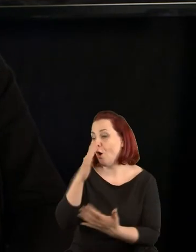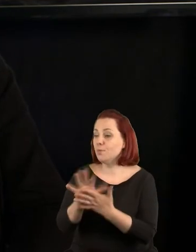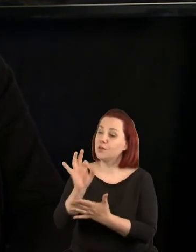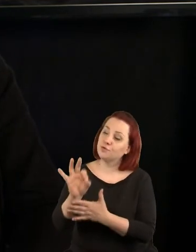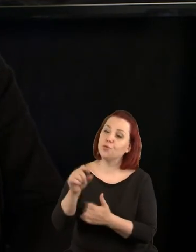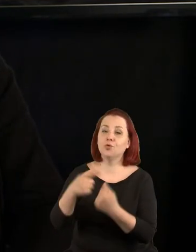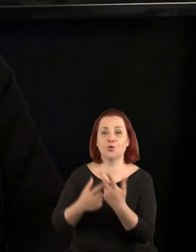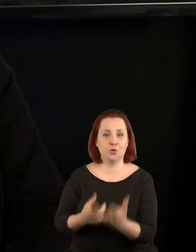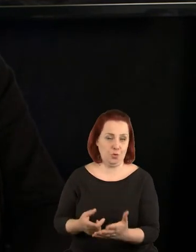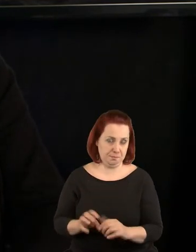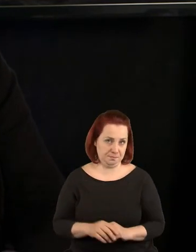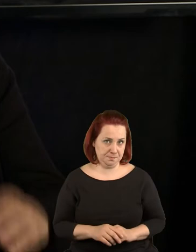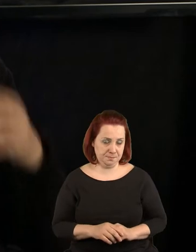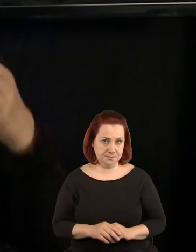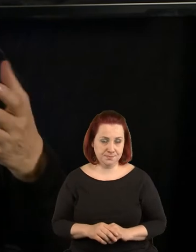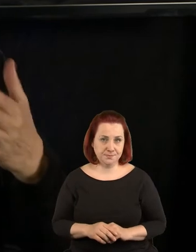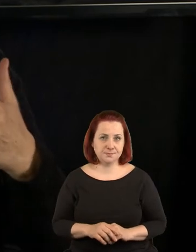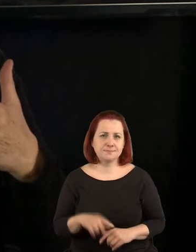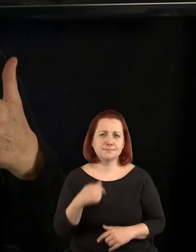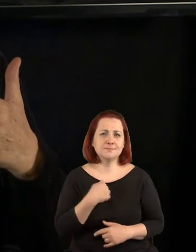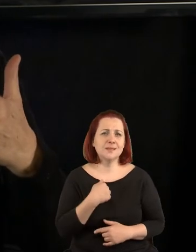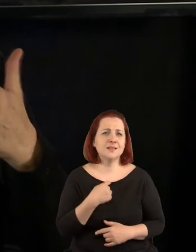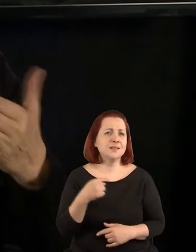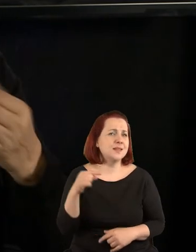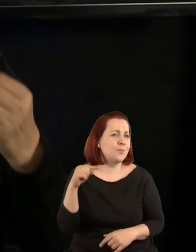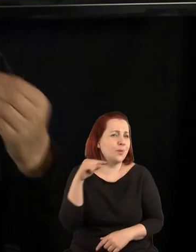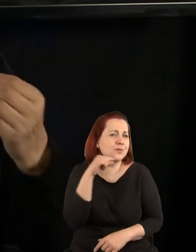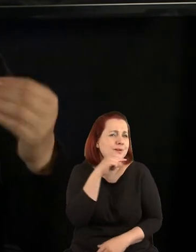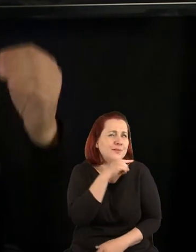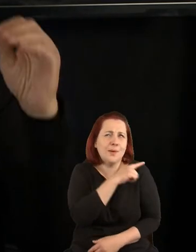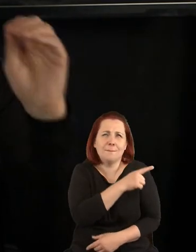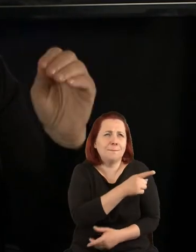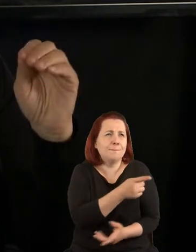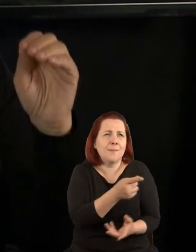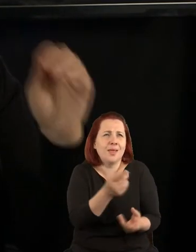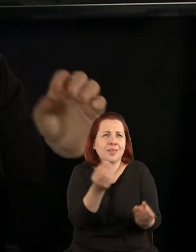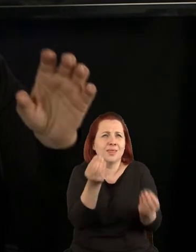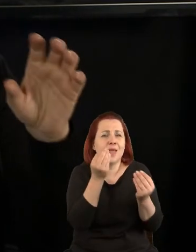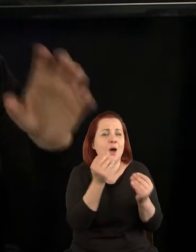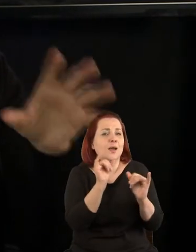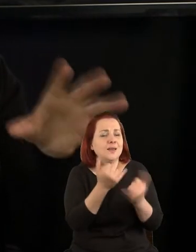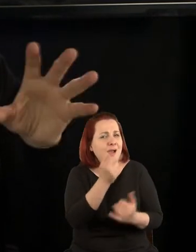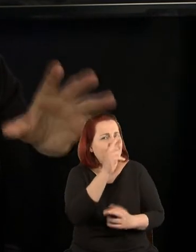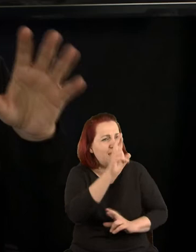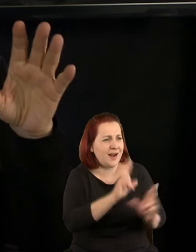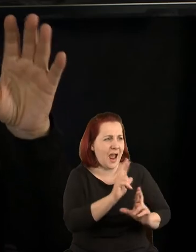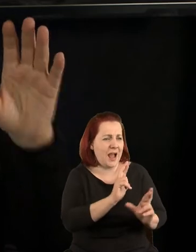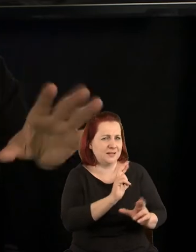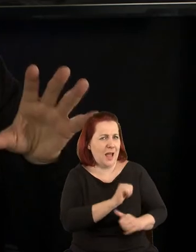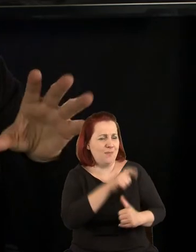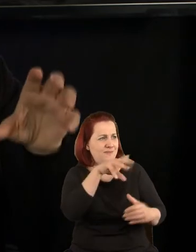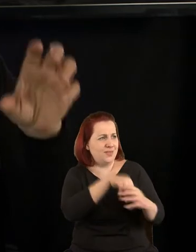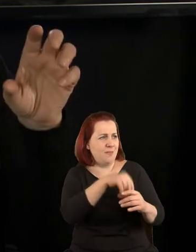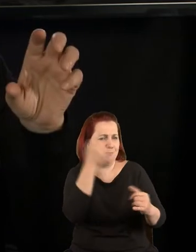I ostatecznie, bo nie potrafiłam się jakby nauczyć tego, jak reagować, żeby nie popełniać